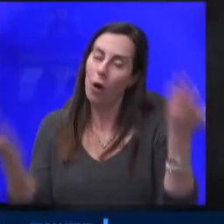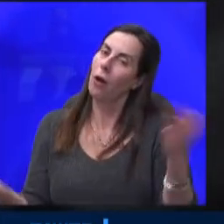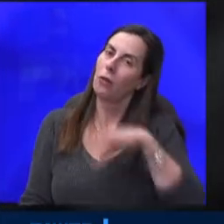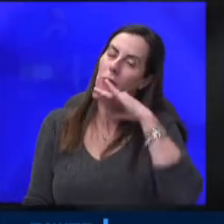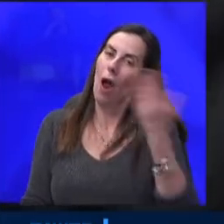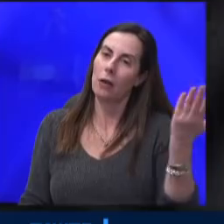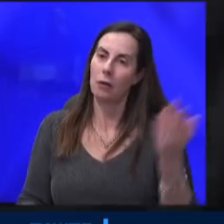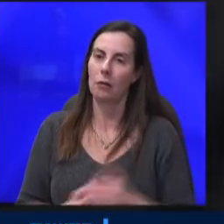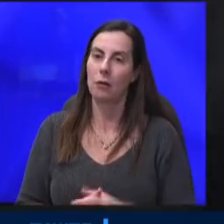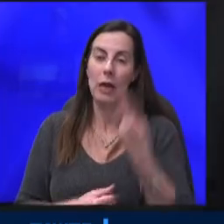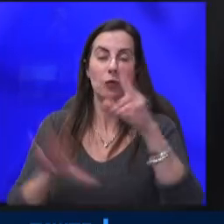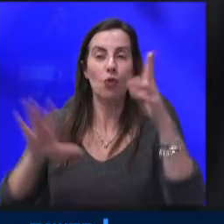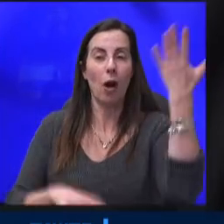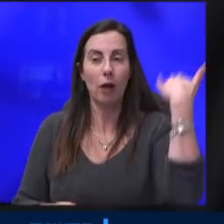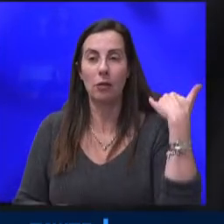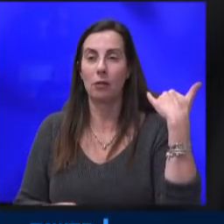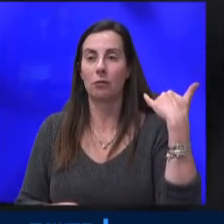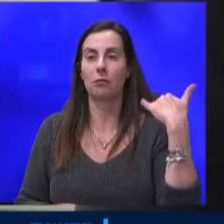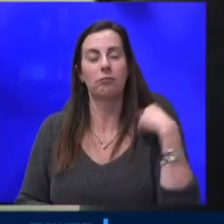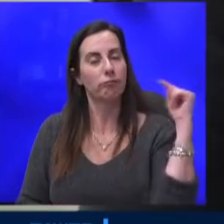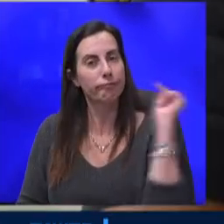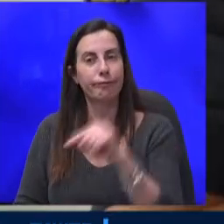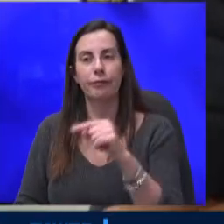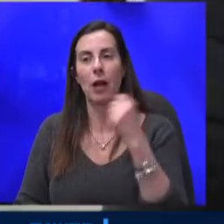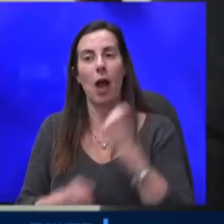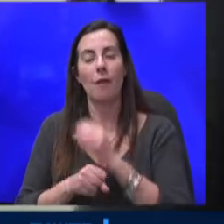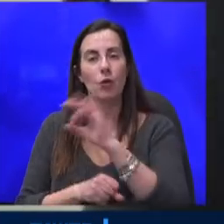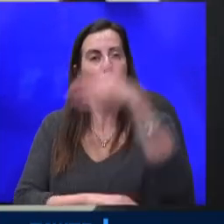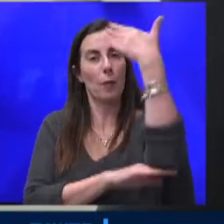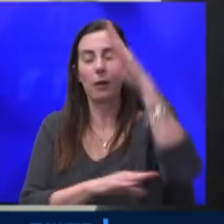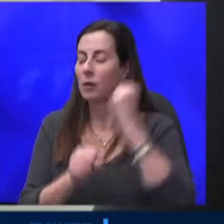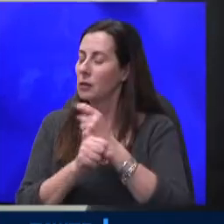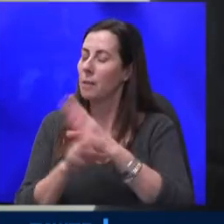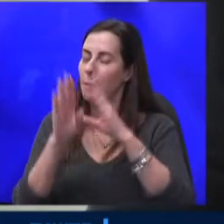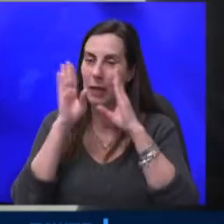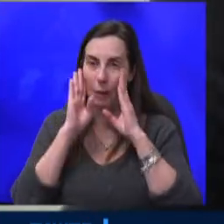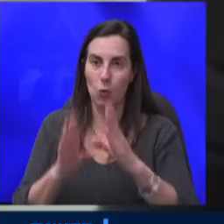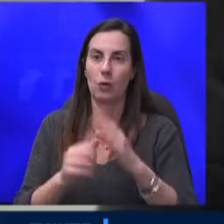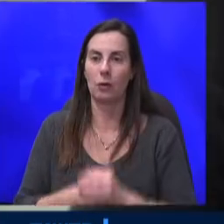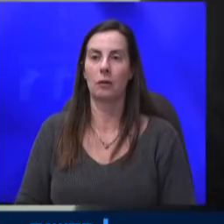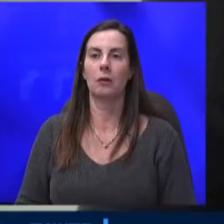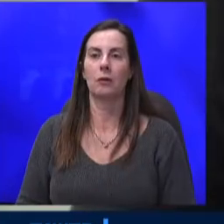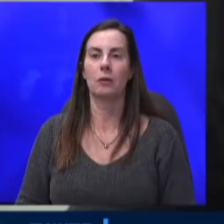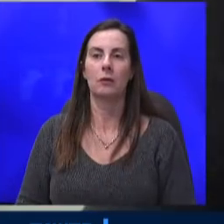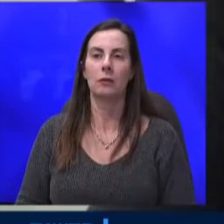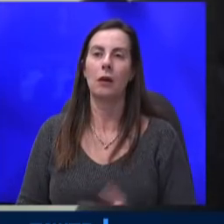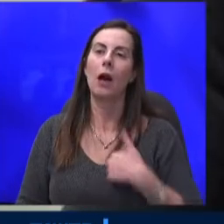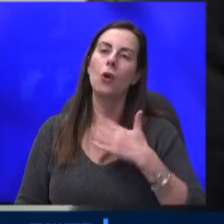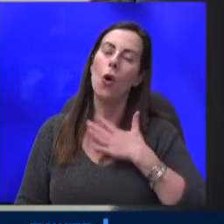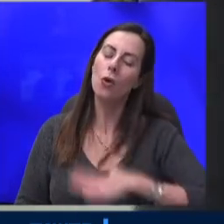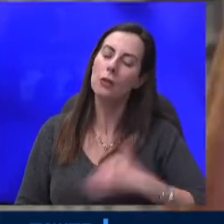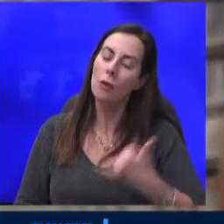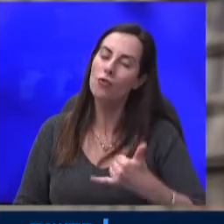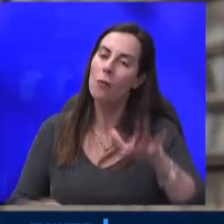28 שנה. שירדנו את המדינה שלנו בנאמנות, אנחנו מבקשים מהם עכשיו להיות נאמנים